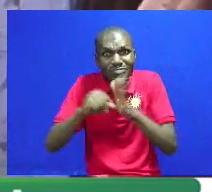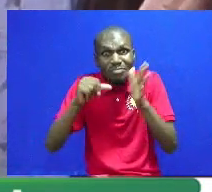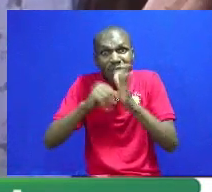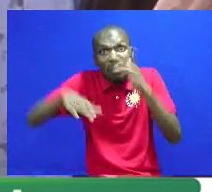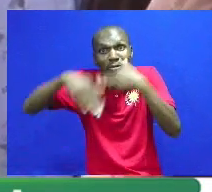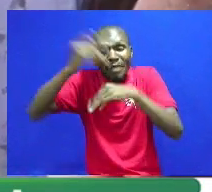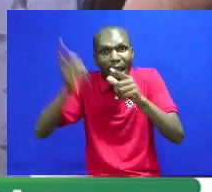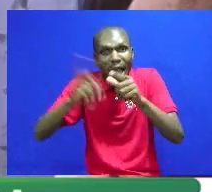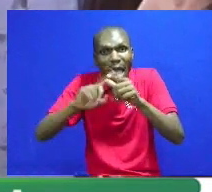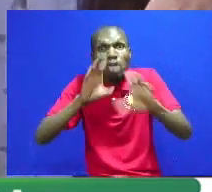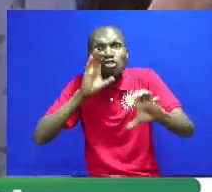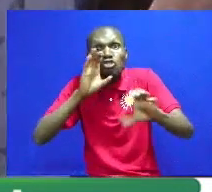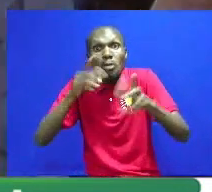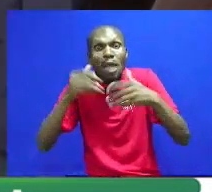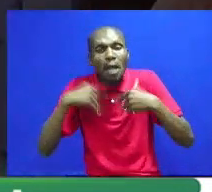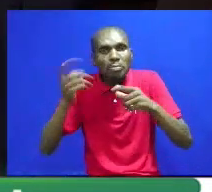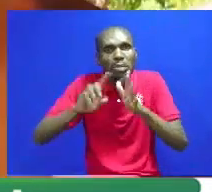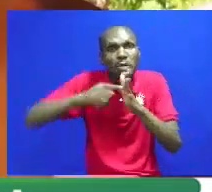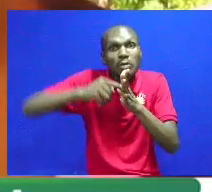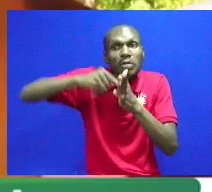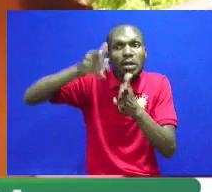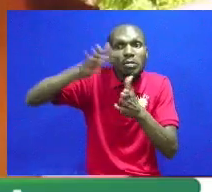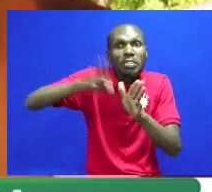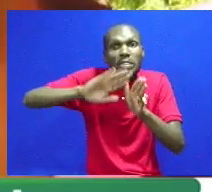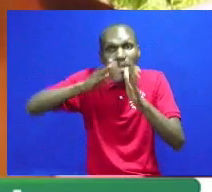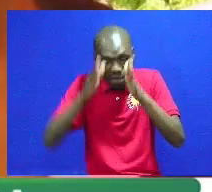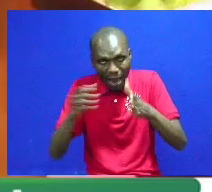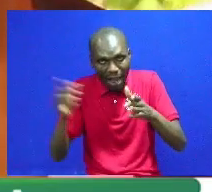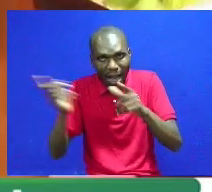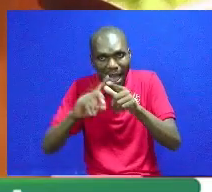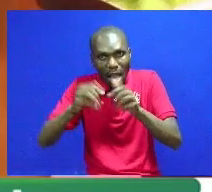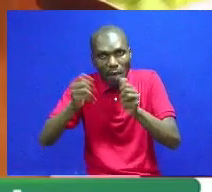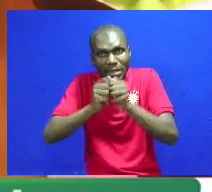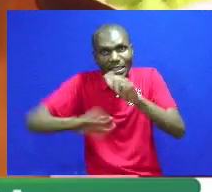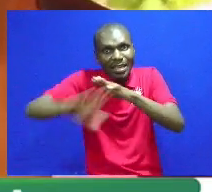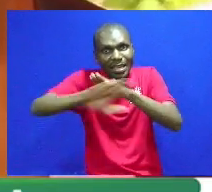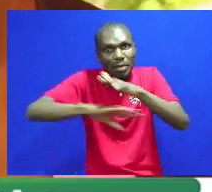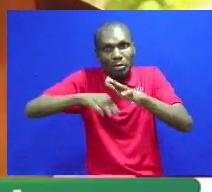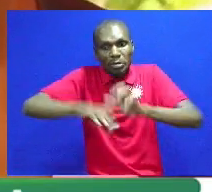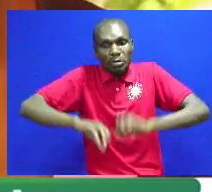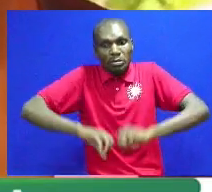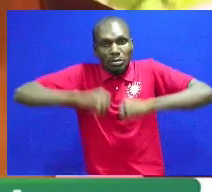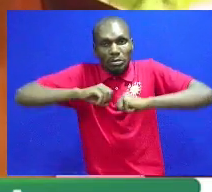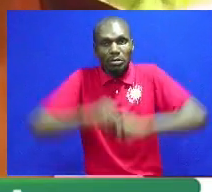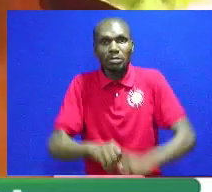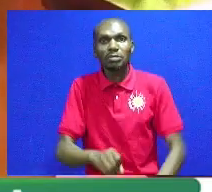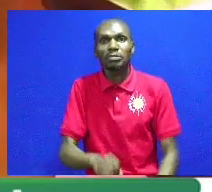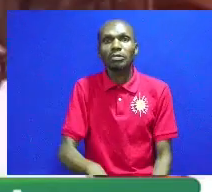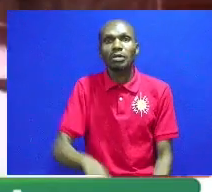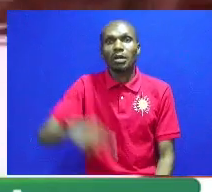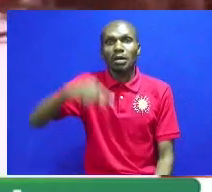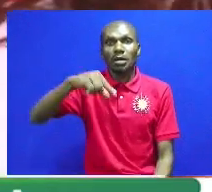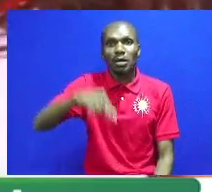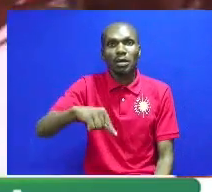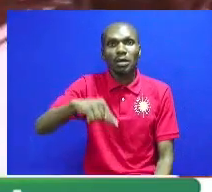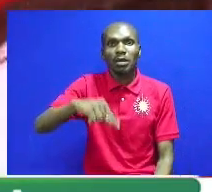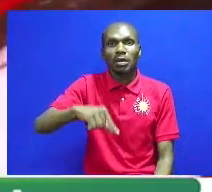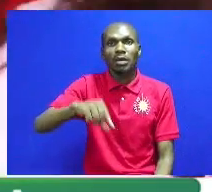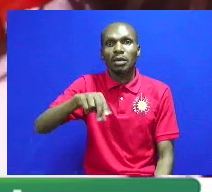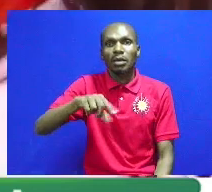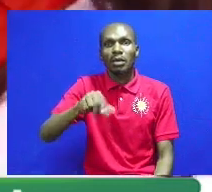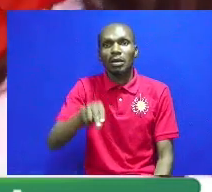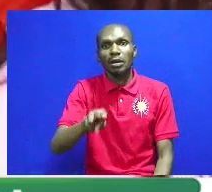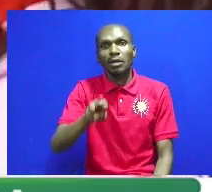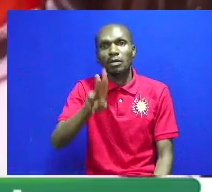communication egere twame communication with just leader chaito ense moyo mokonyi w'umunyakero go bwekiombe kyo nyakundi Claudesia nateba ekiombe